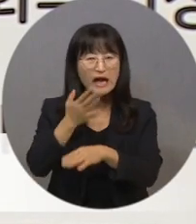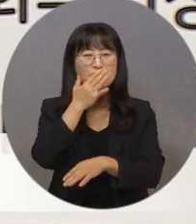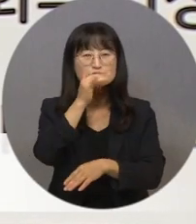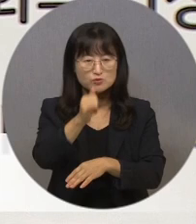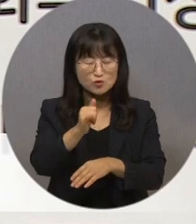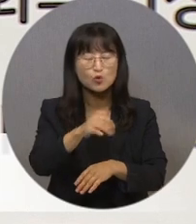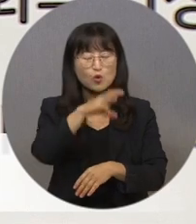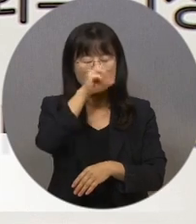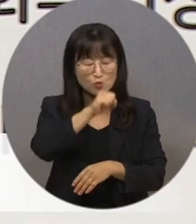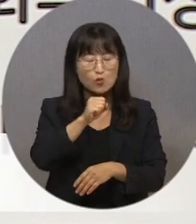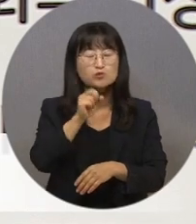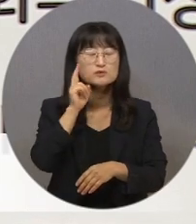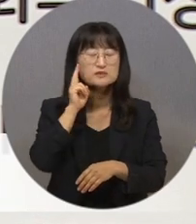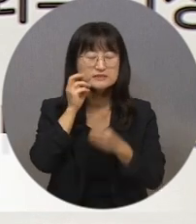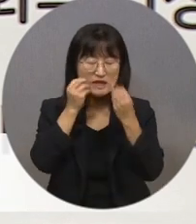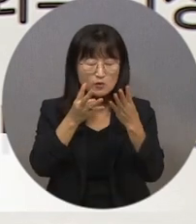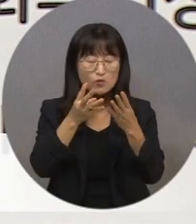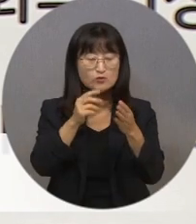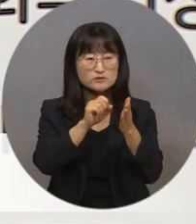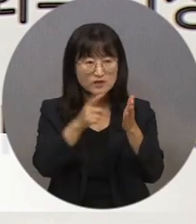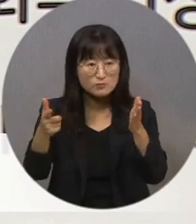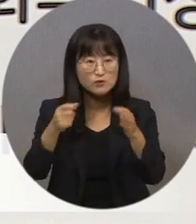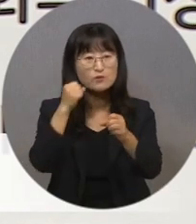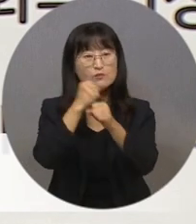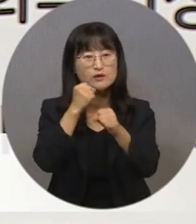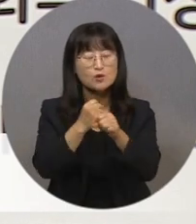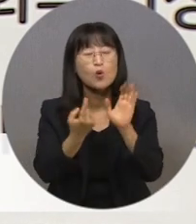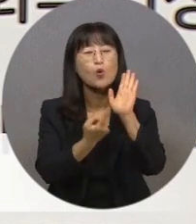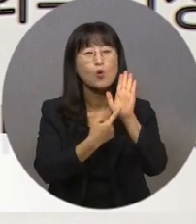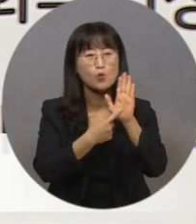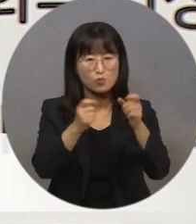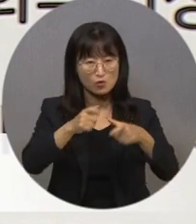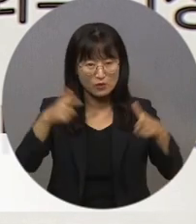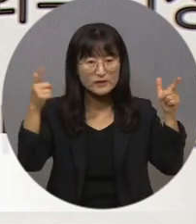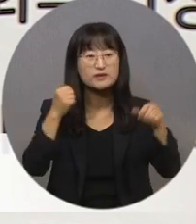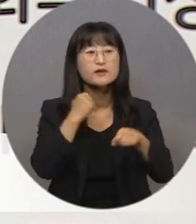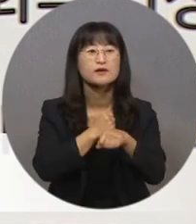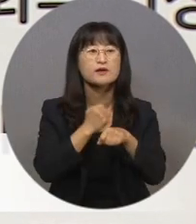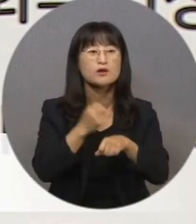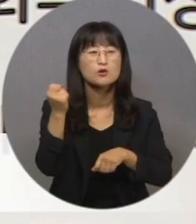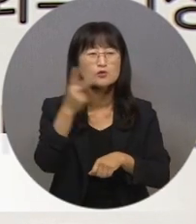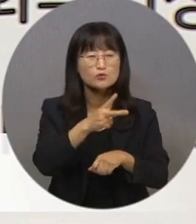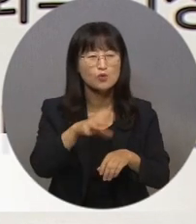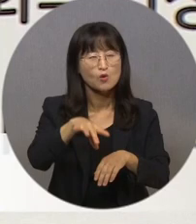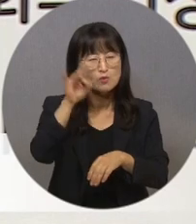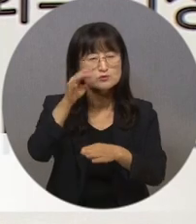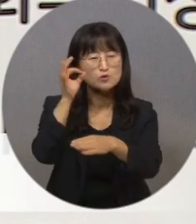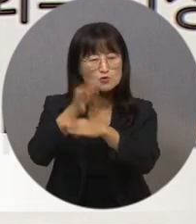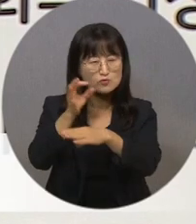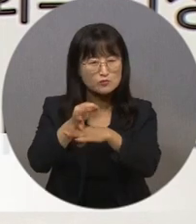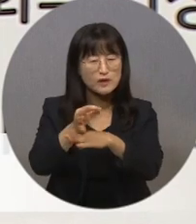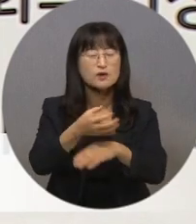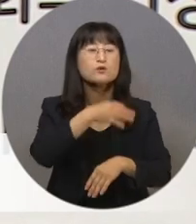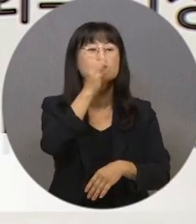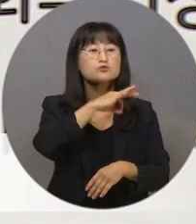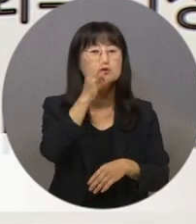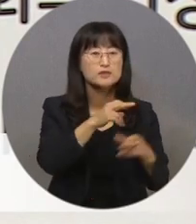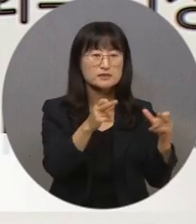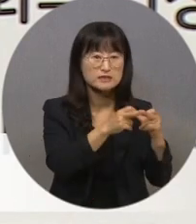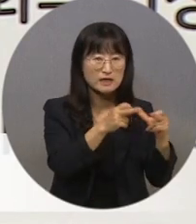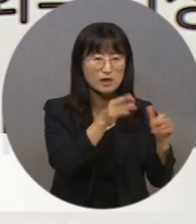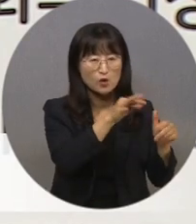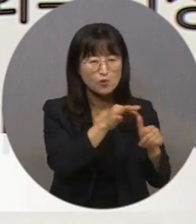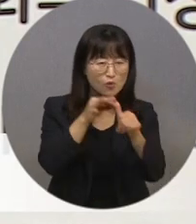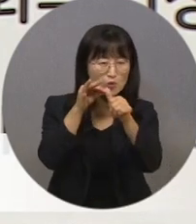좋은 신제품을 발굴하고 홍보도 확대해 나가겠습니다. 그리고 우선 구매를 통한 수익을 장애인의